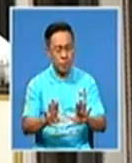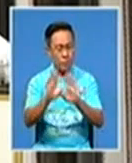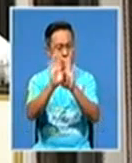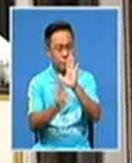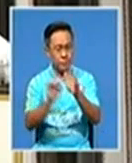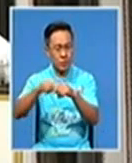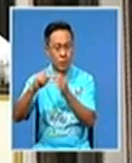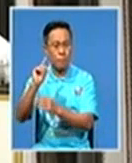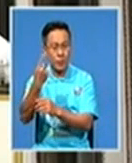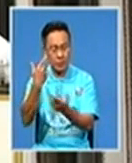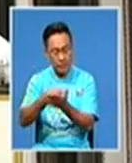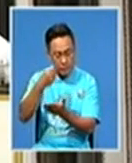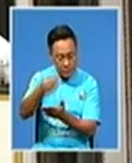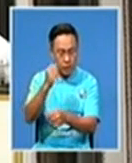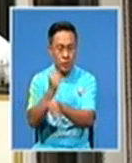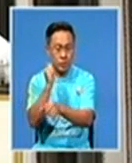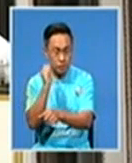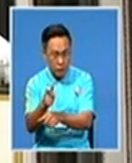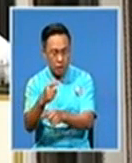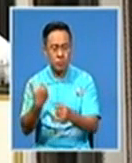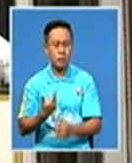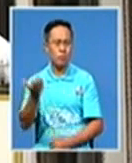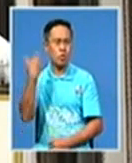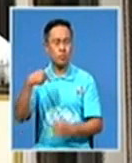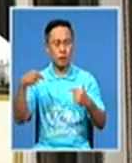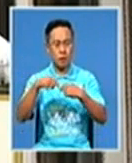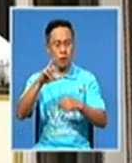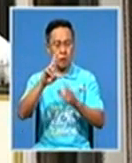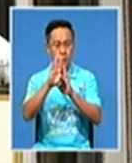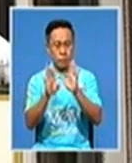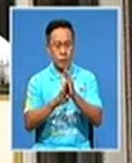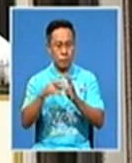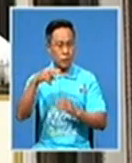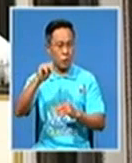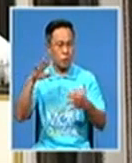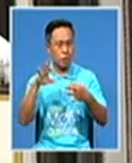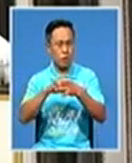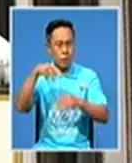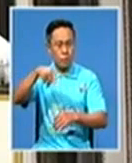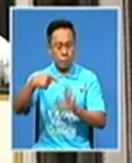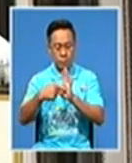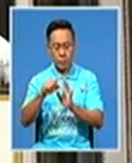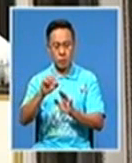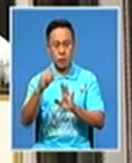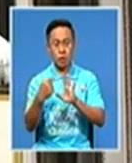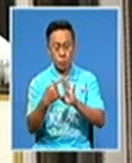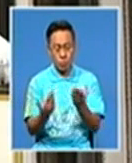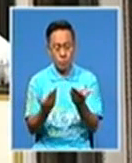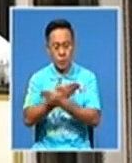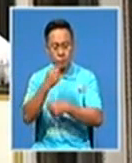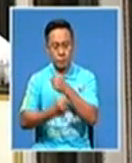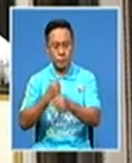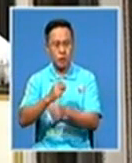างเดิมเรามีเพียงระเบียบสำนักนายกรัฐมนตรีว่าโดยการพัสดุพ.ศ. 2535ปรับปรุงเมื่อปี2549